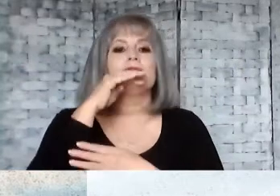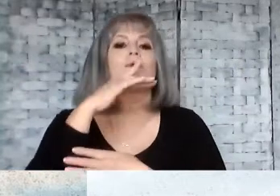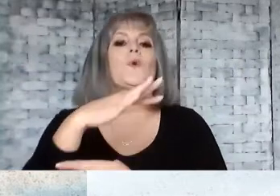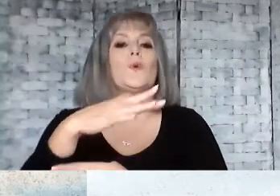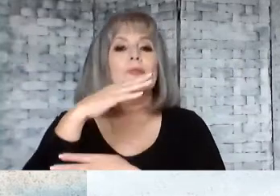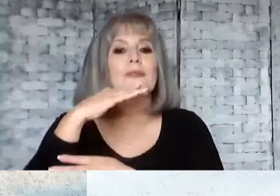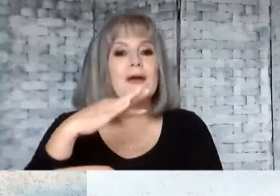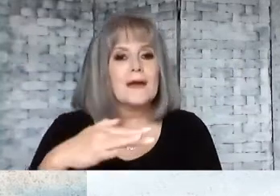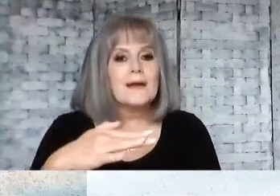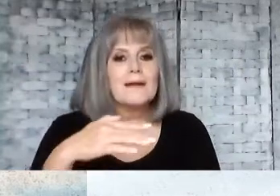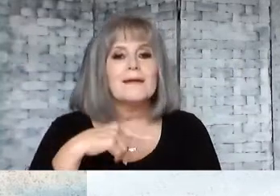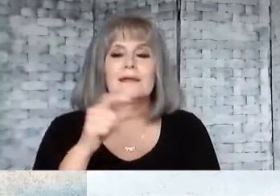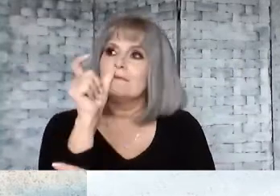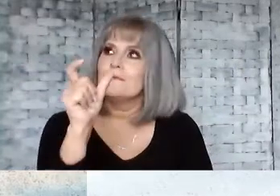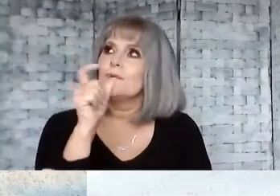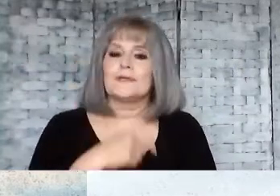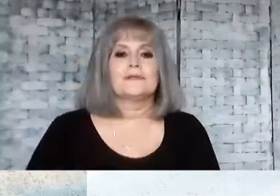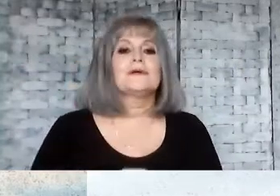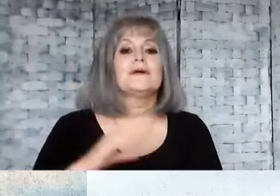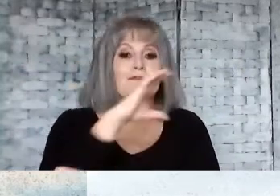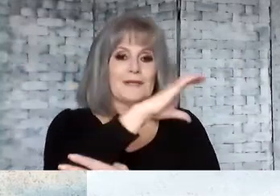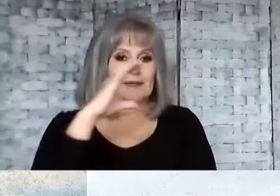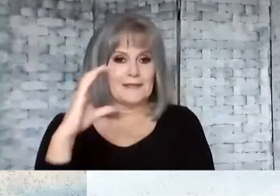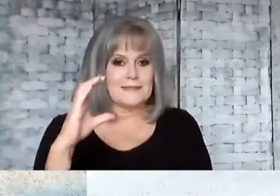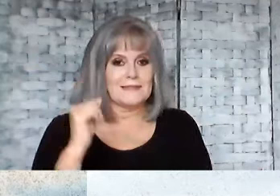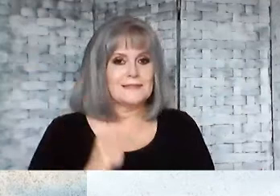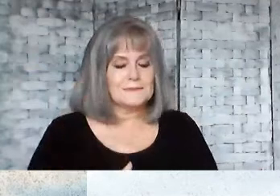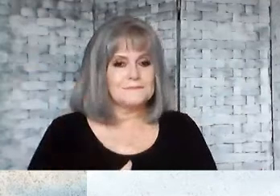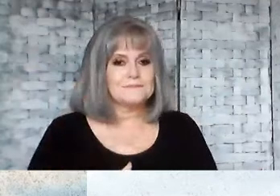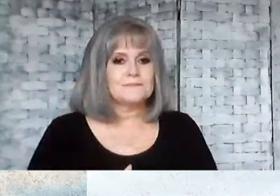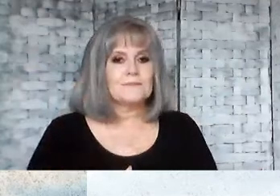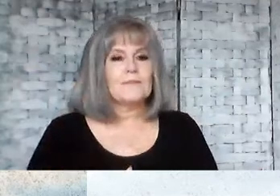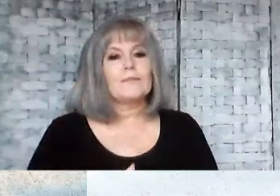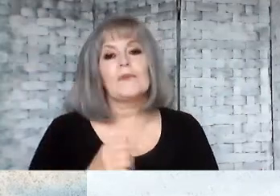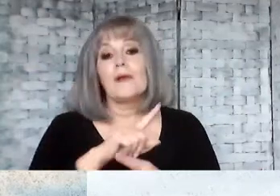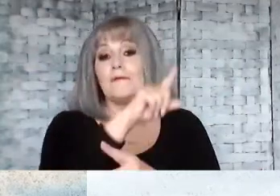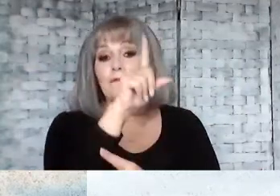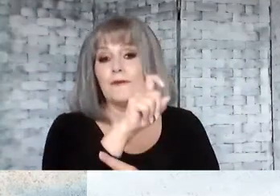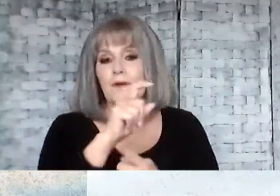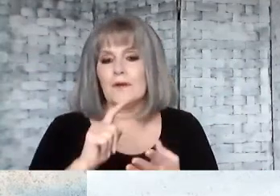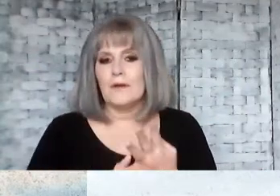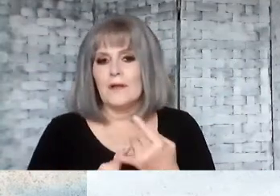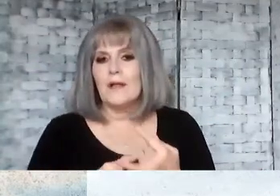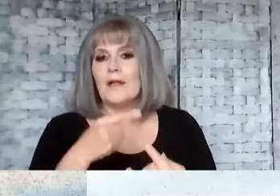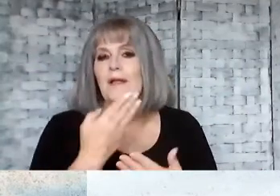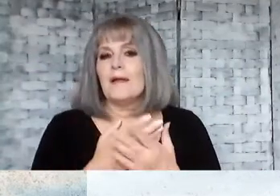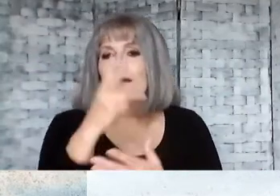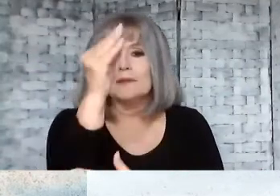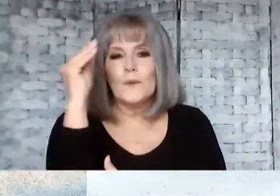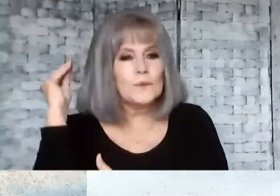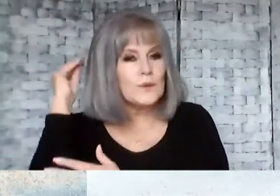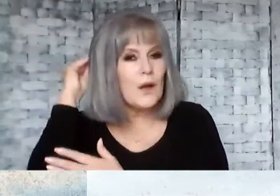evangelie verkondig dat Jesus die Christus is. Kan jy onthou wat die Jode het begin